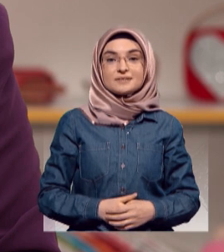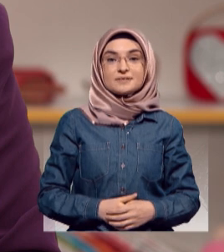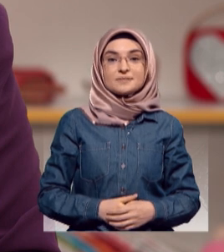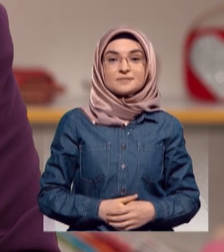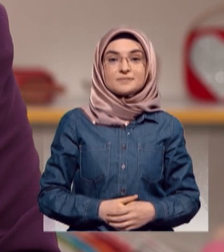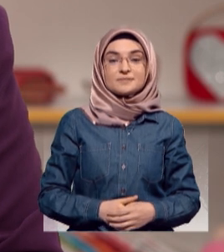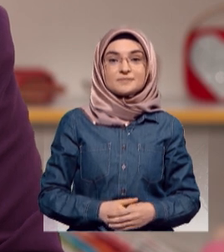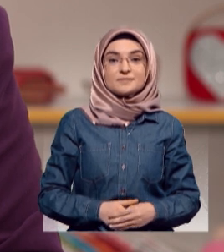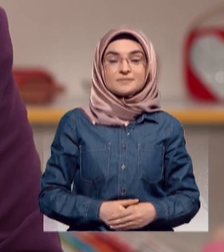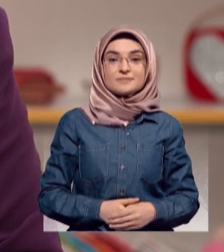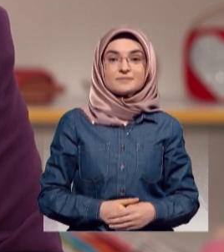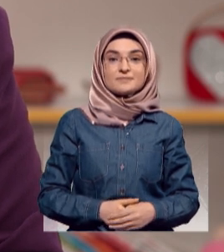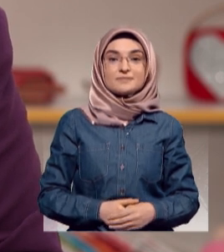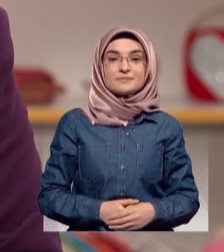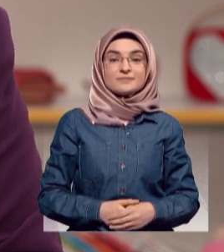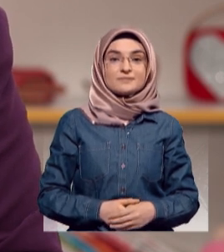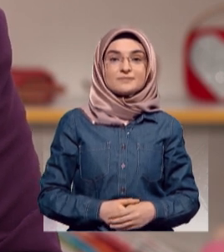Şıkırt.